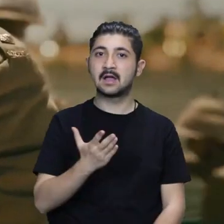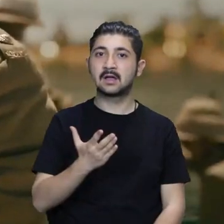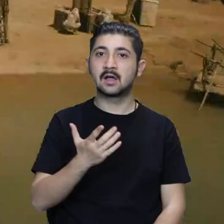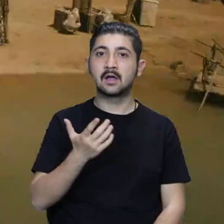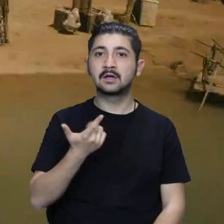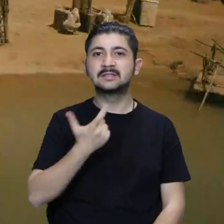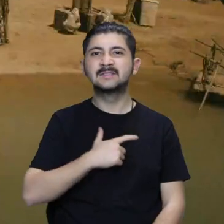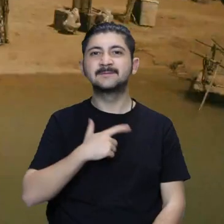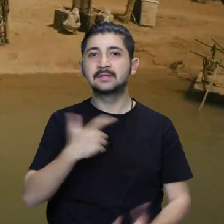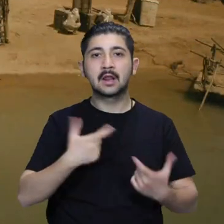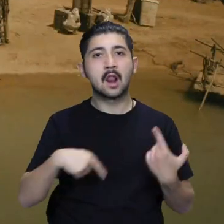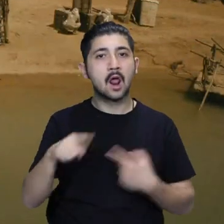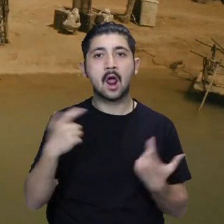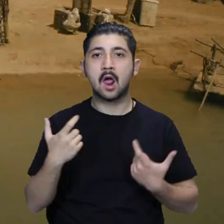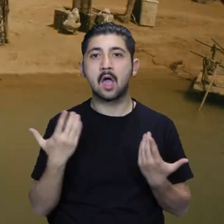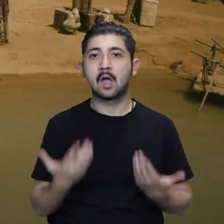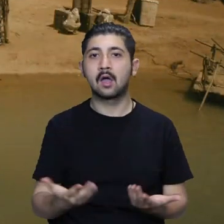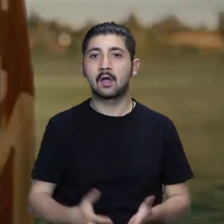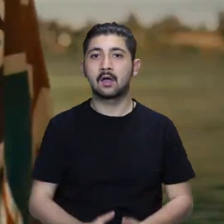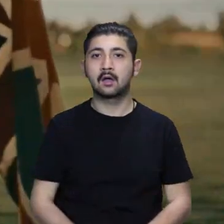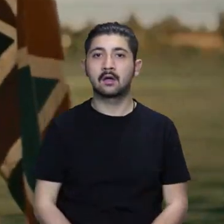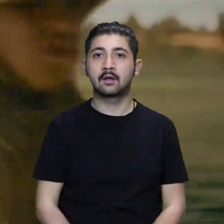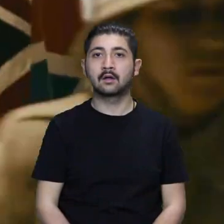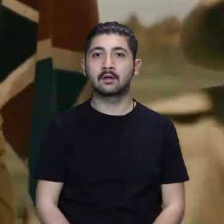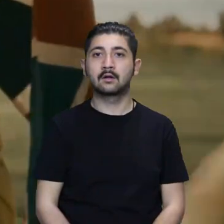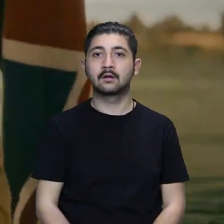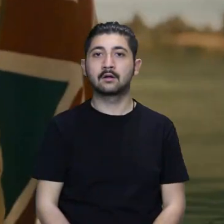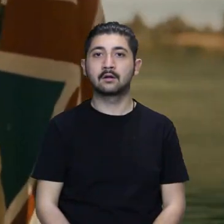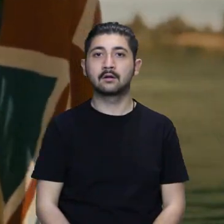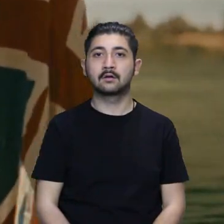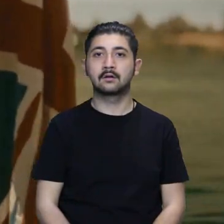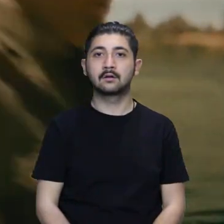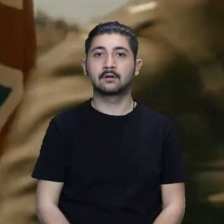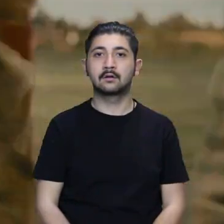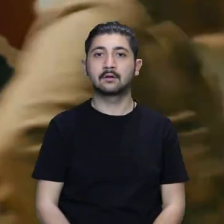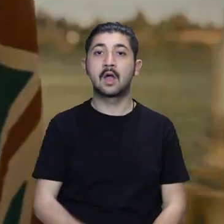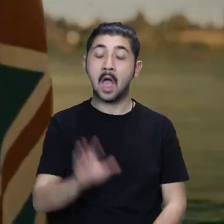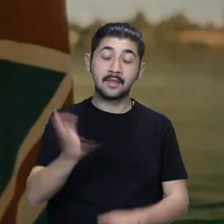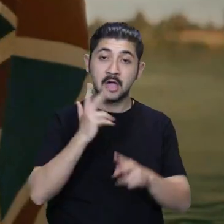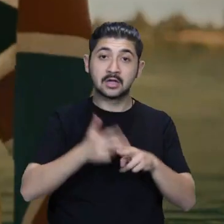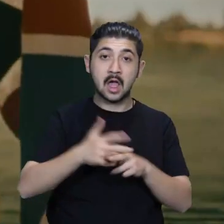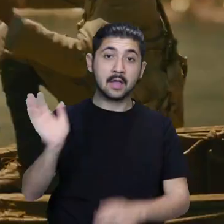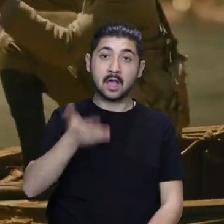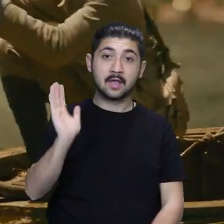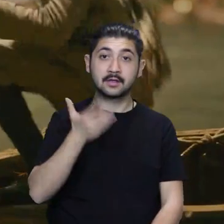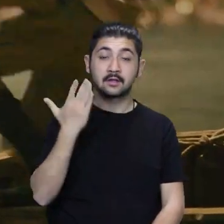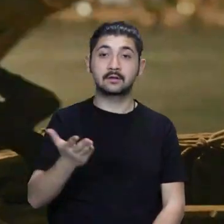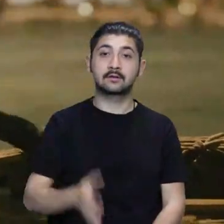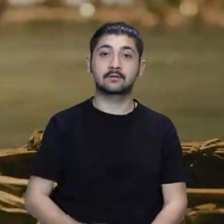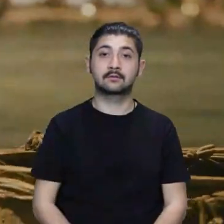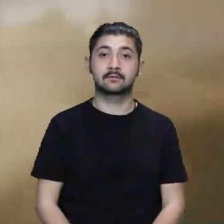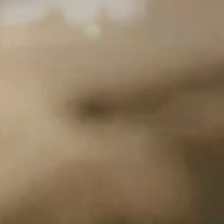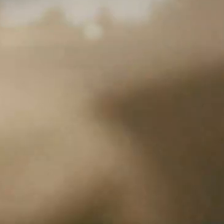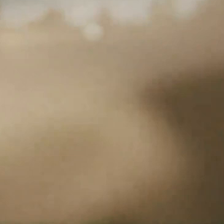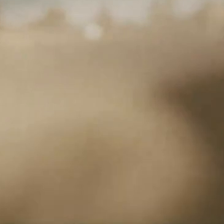Siviller nerede? Askerler kıyıya çıkmaya devam ediyor. Hadi acele edin hadi!